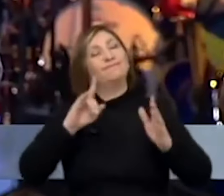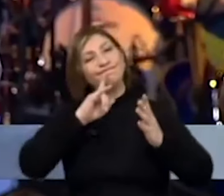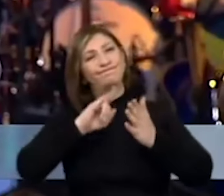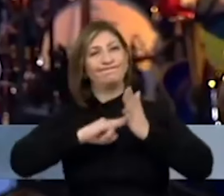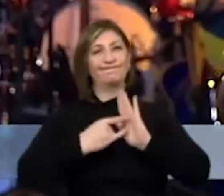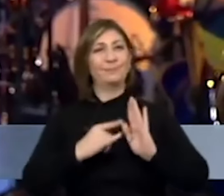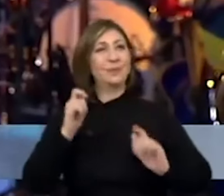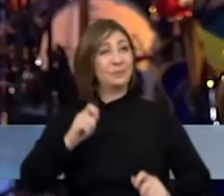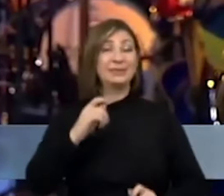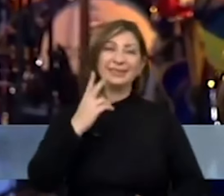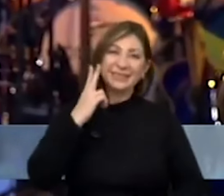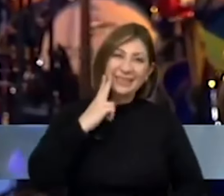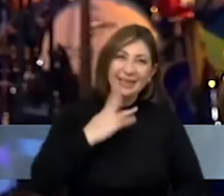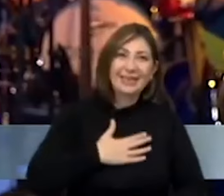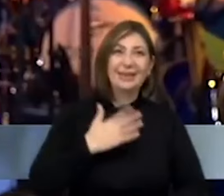imtina ettiniz bu konuda.